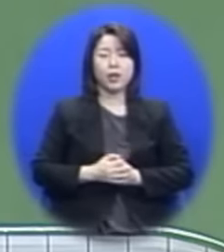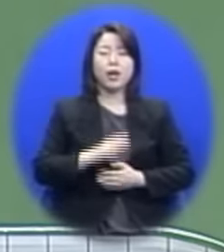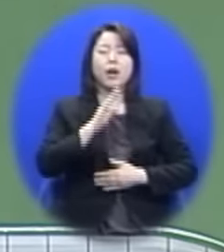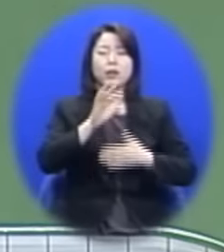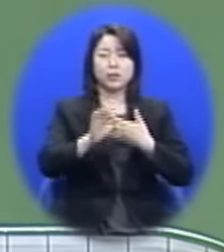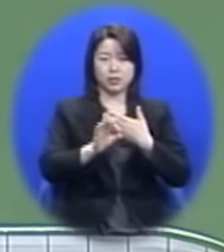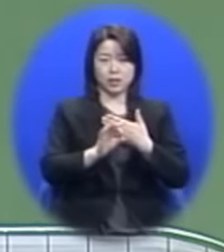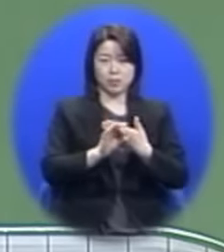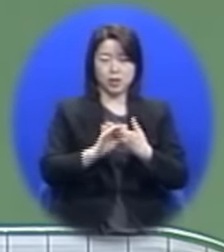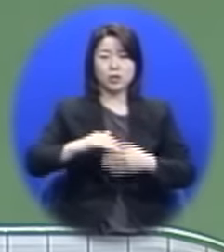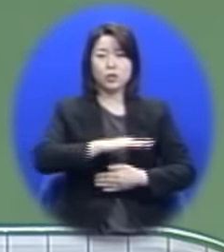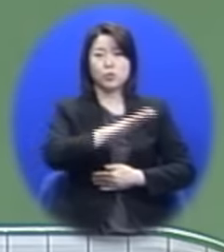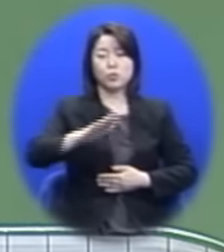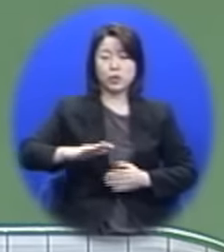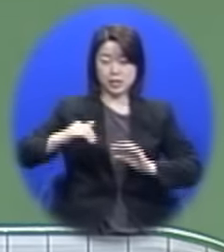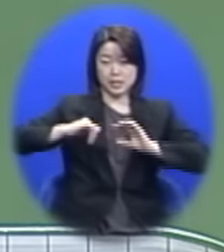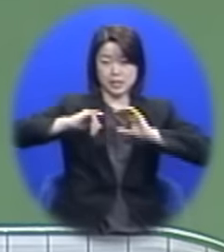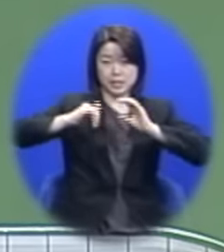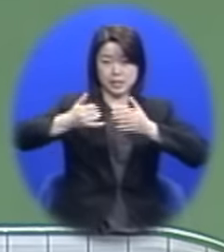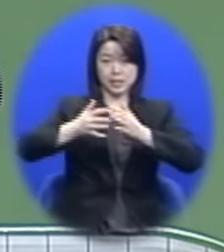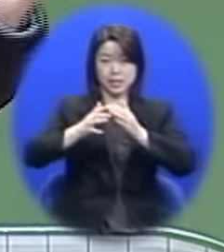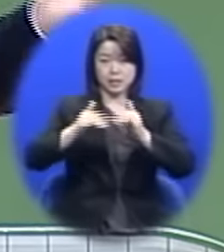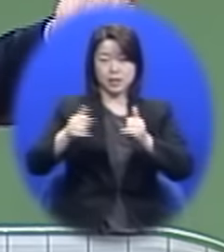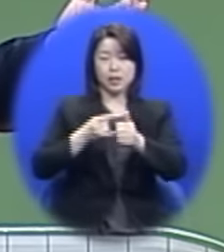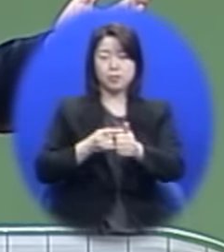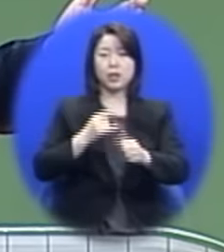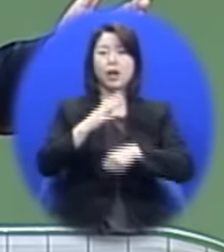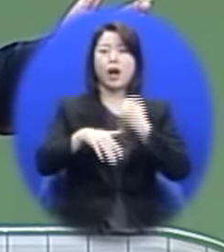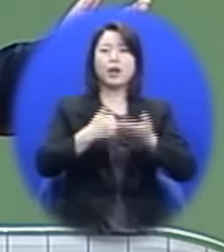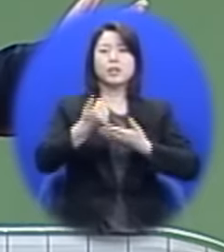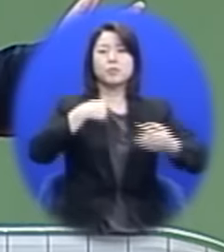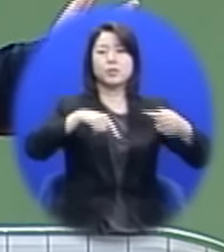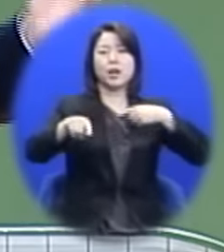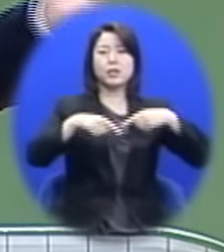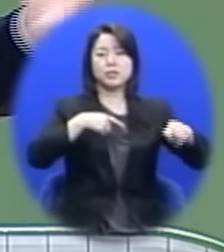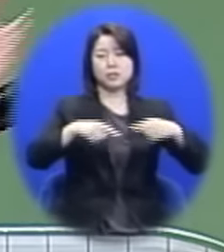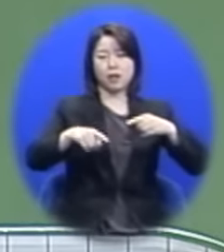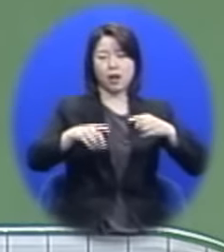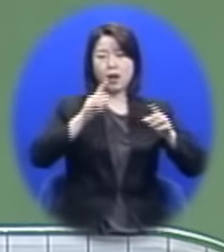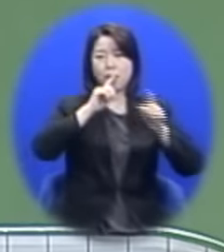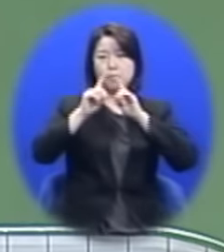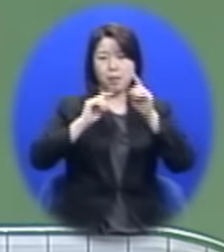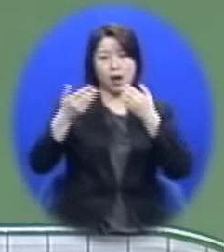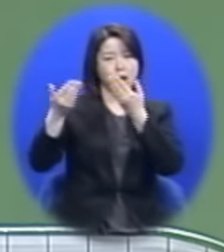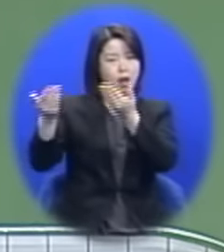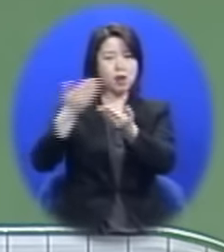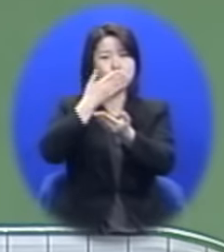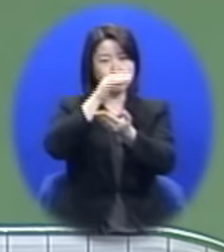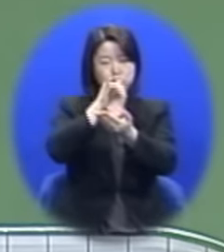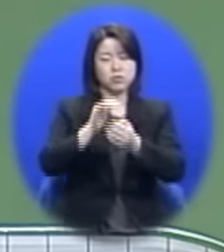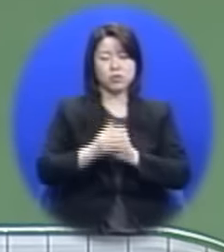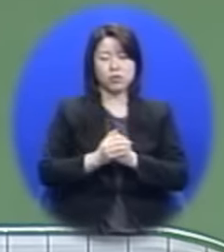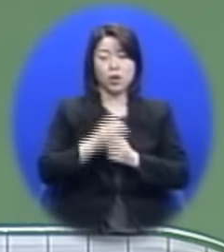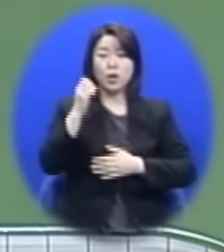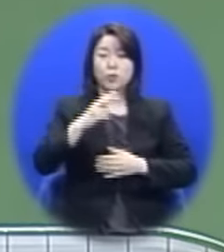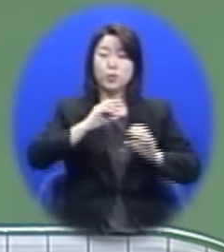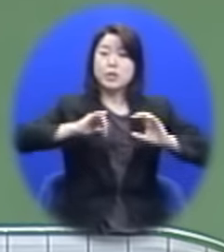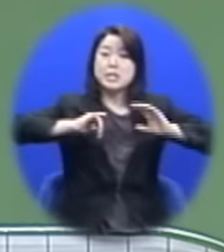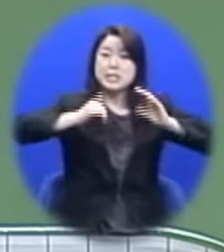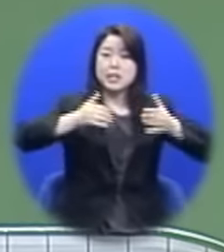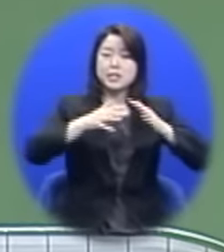그렇다면 우리는 세상 사람들에게 하나님이 다스린다고 말할 수 있습니다. 그리고 세상